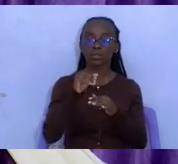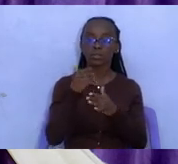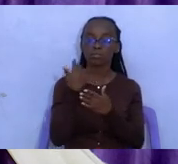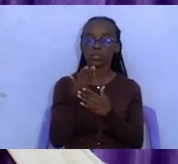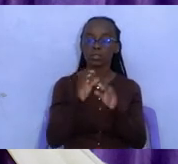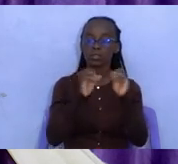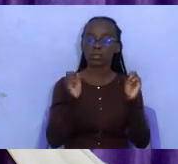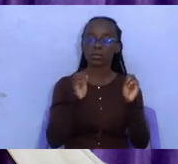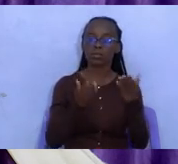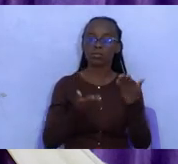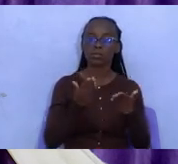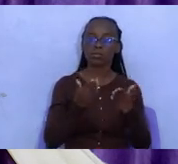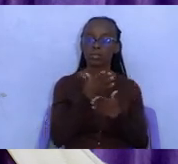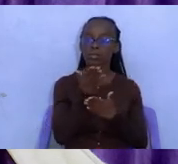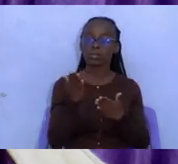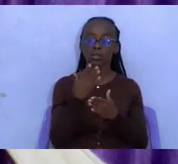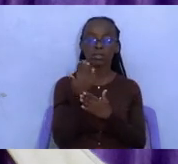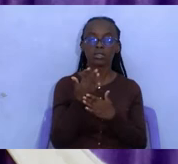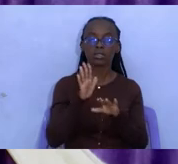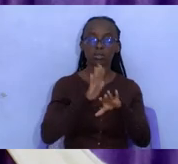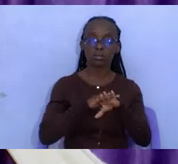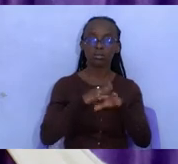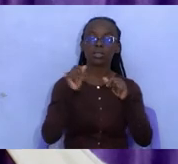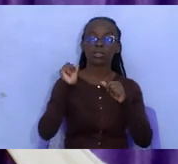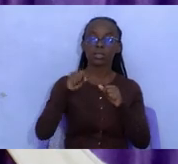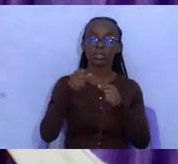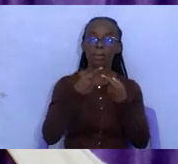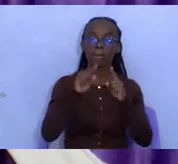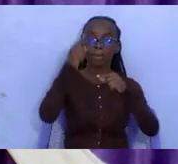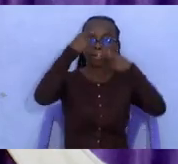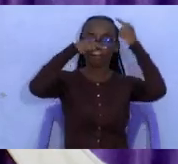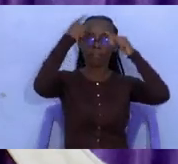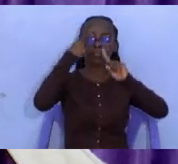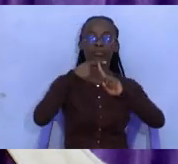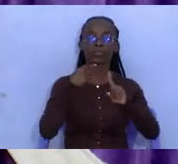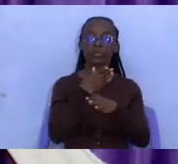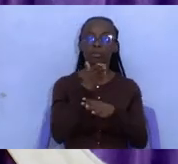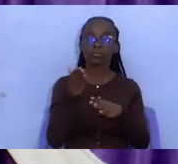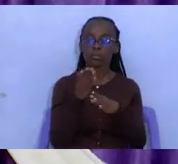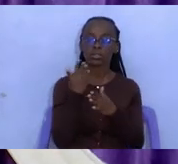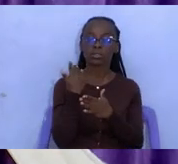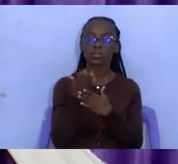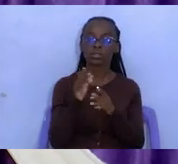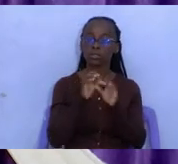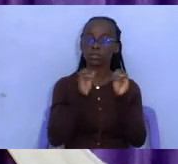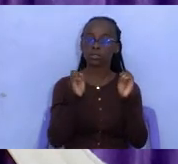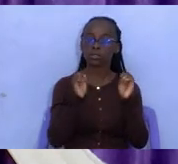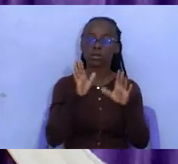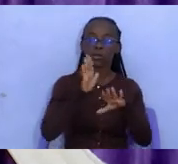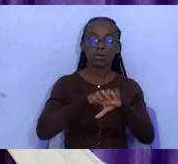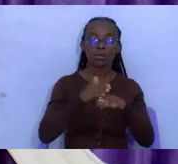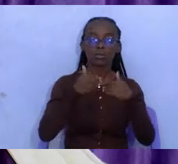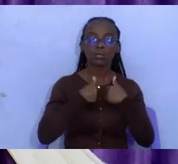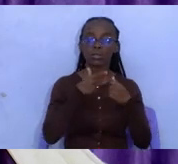sana, lakini ushindi hazitoki kwa hizo vitu. It is good to have them.